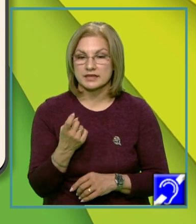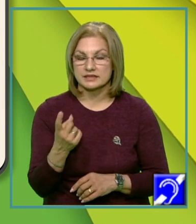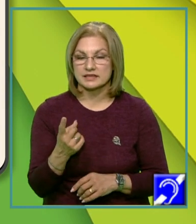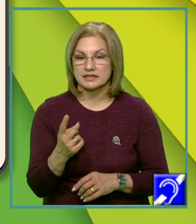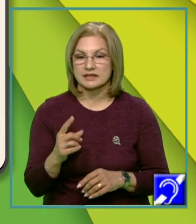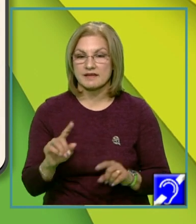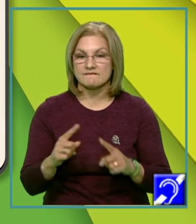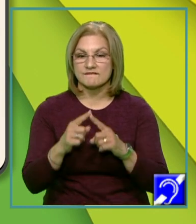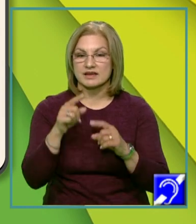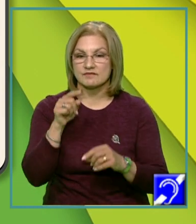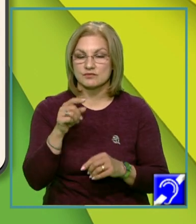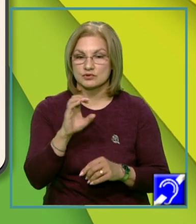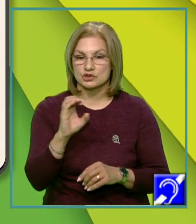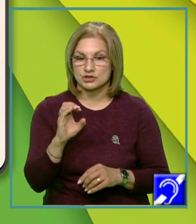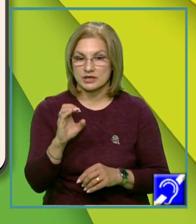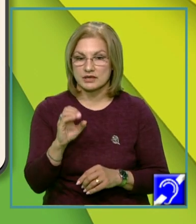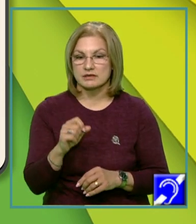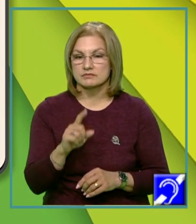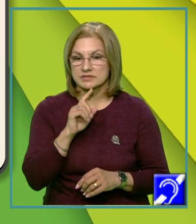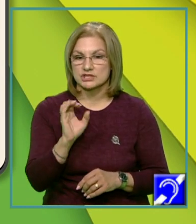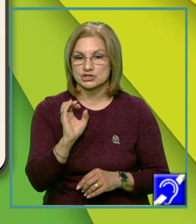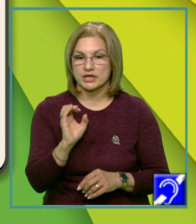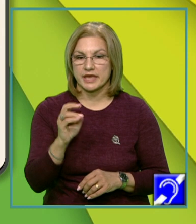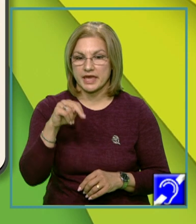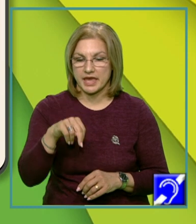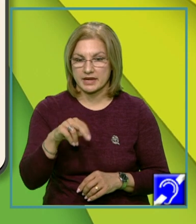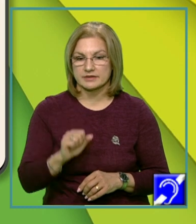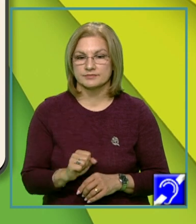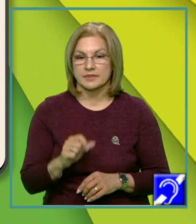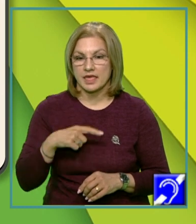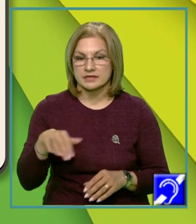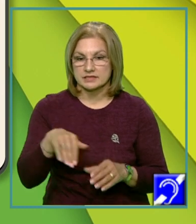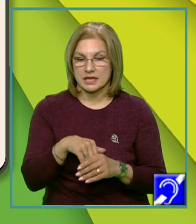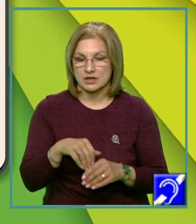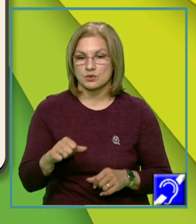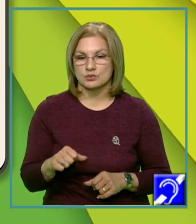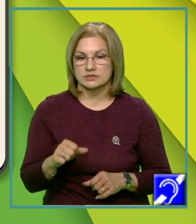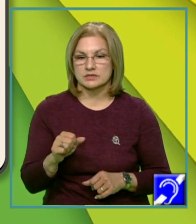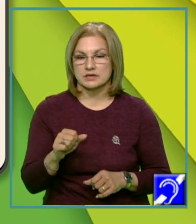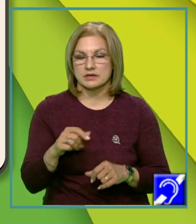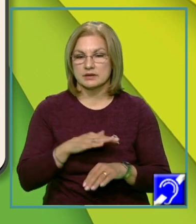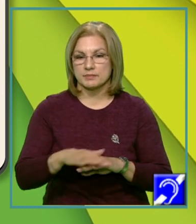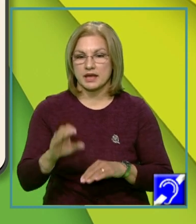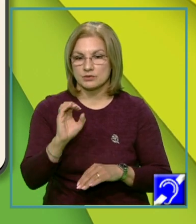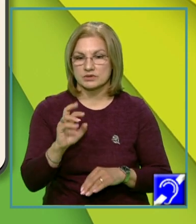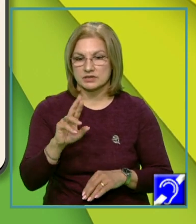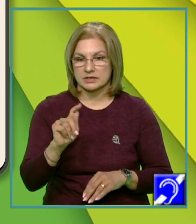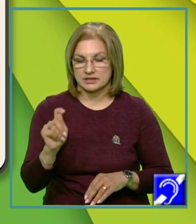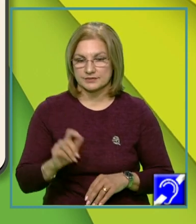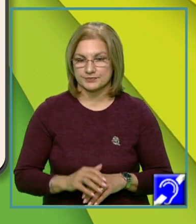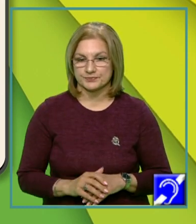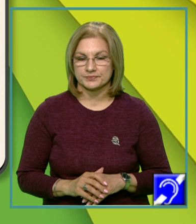vârful c și Anume ce e Cen inclusă în planul târât